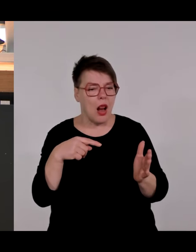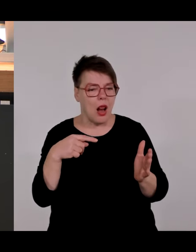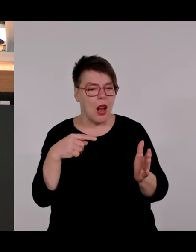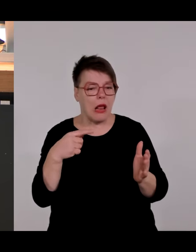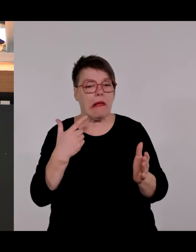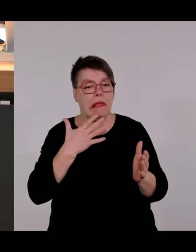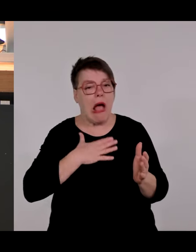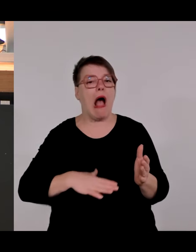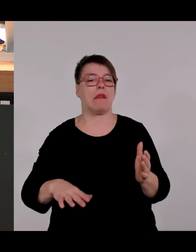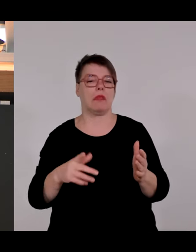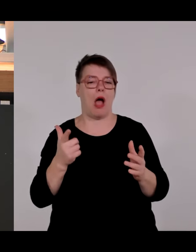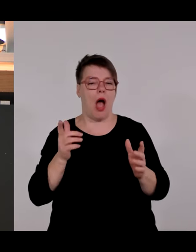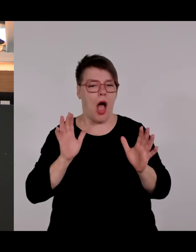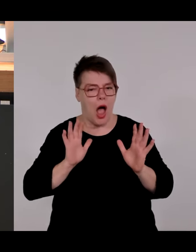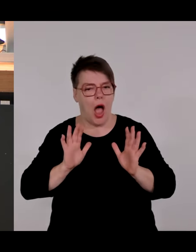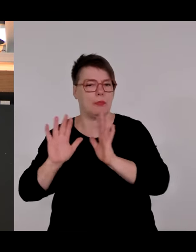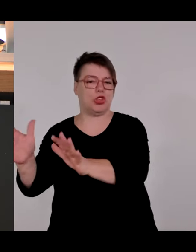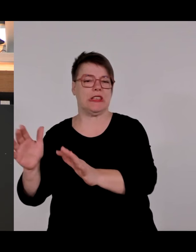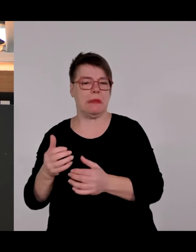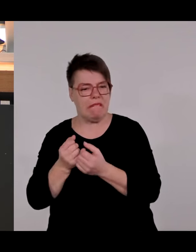Stile deportieren.